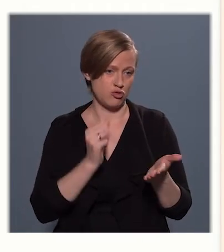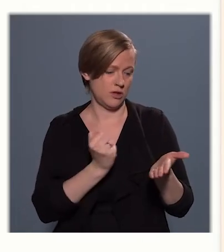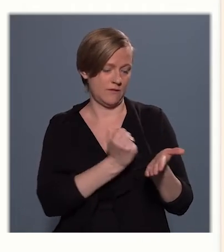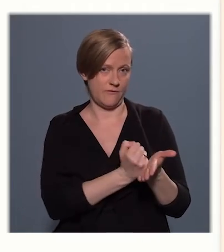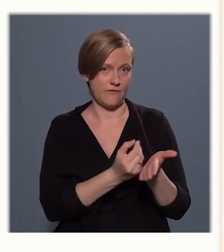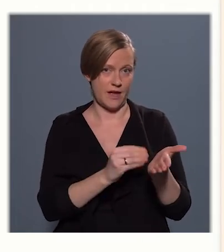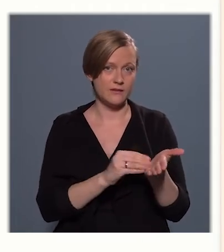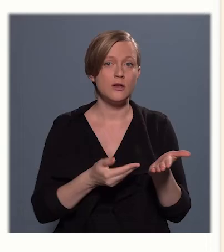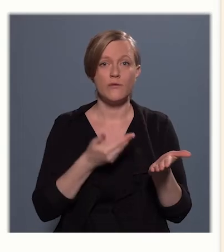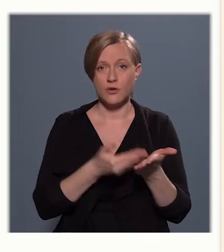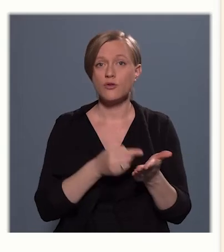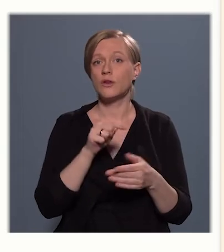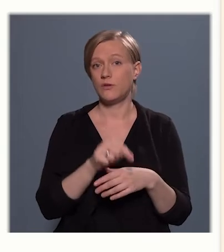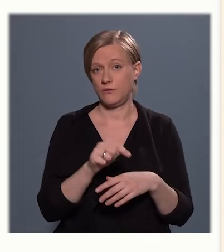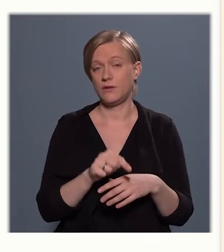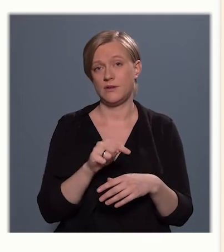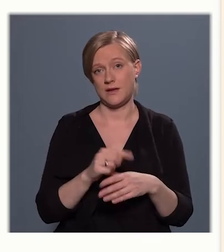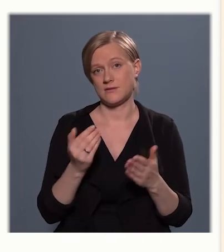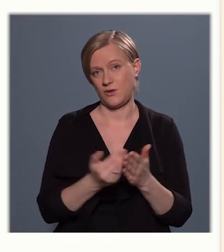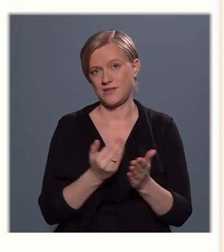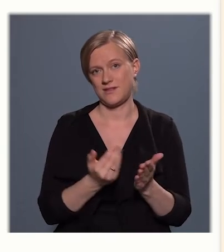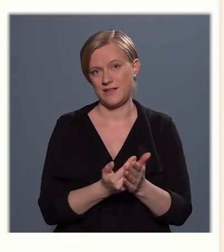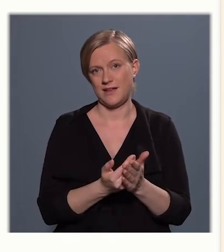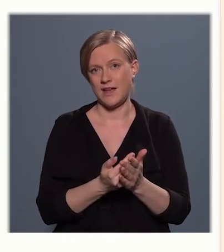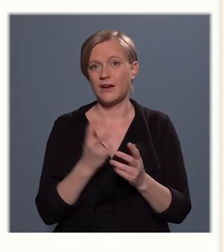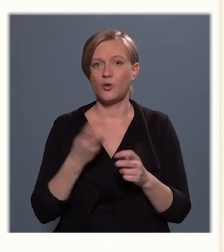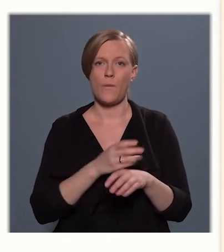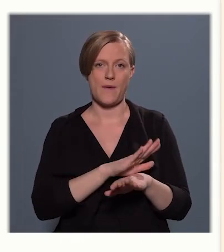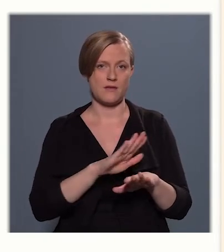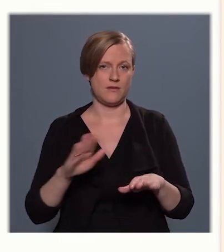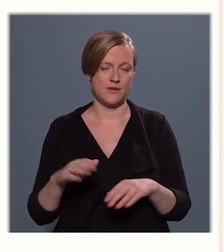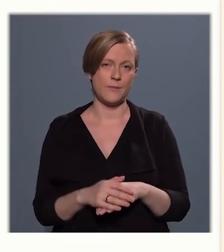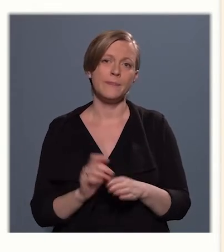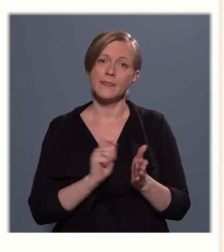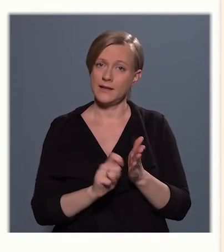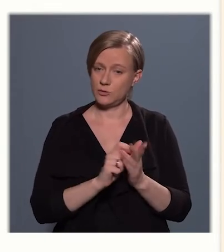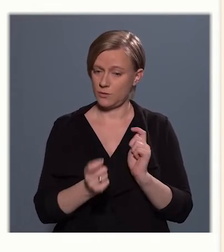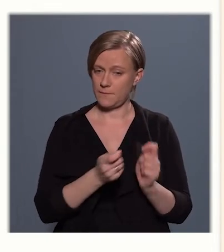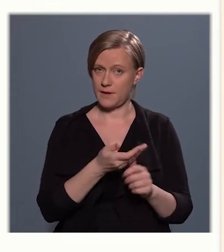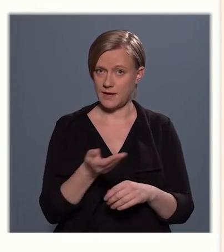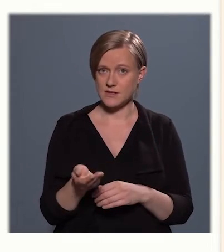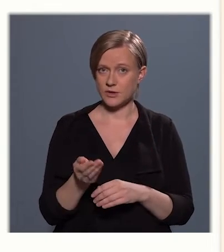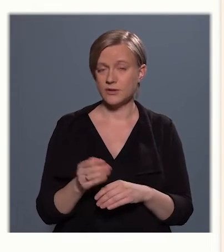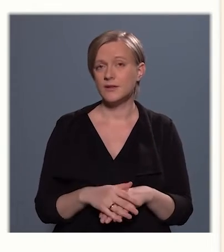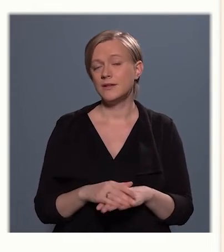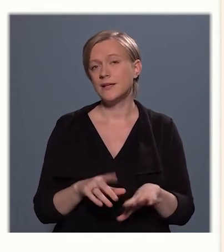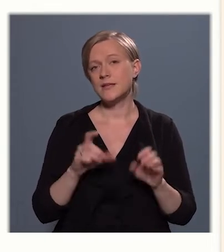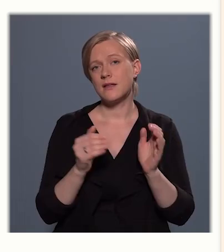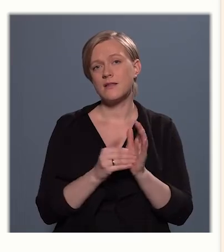javasolja, hogy ezt használják a kőbányaiak. Kiírtuk a pályázatot, mint egy 700 ezer